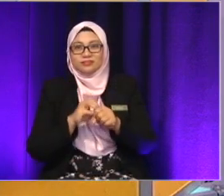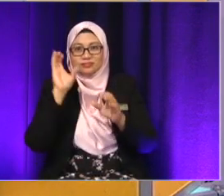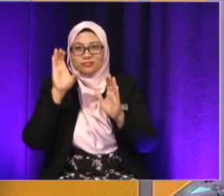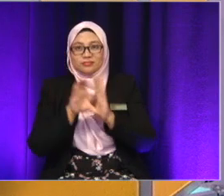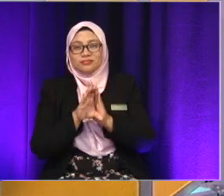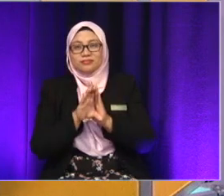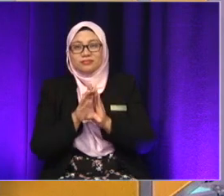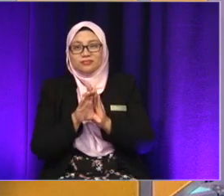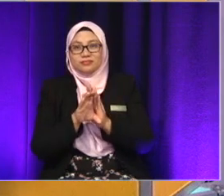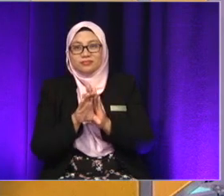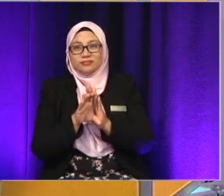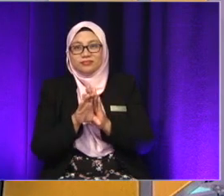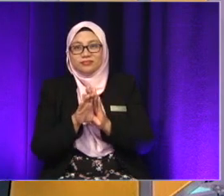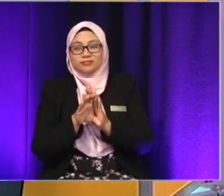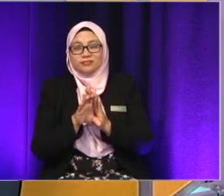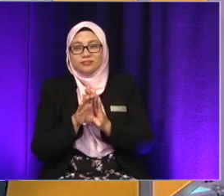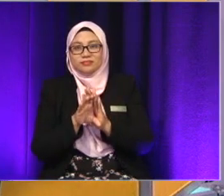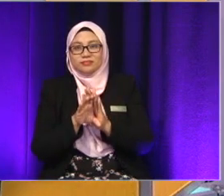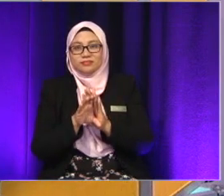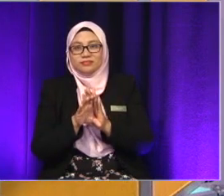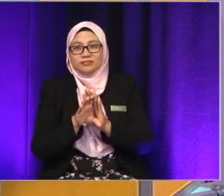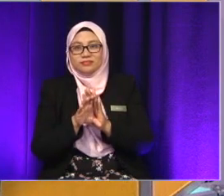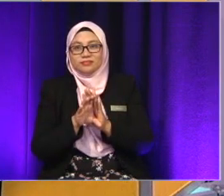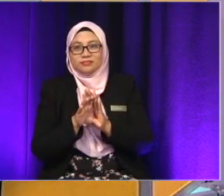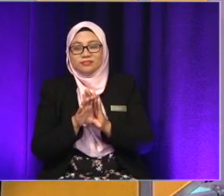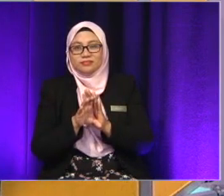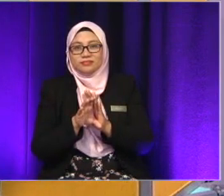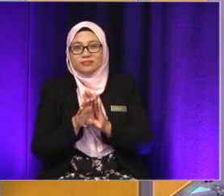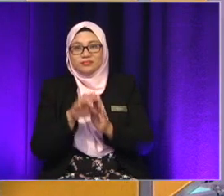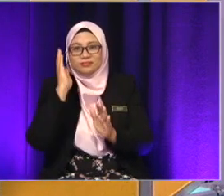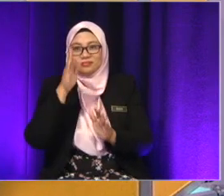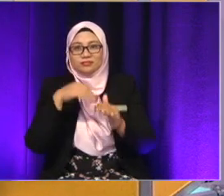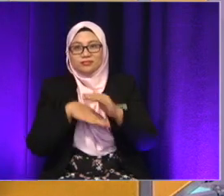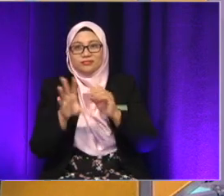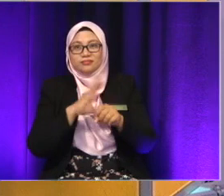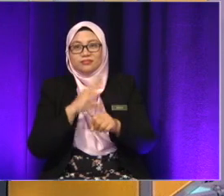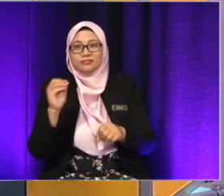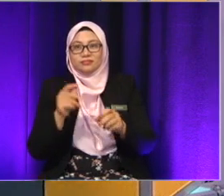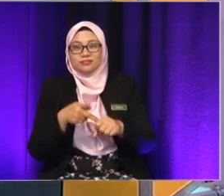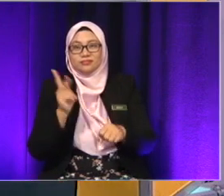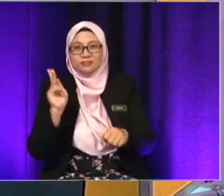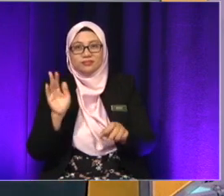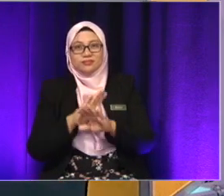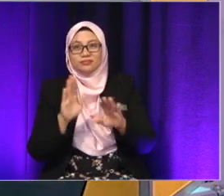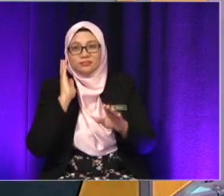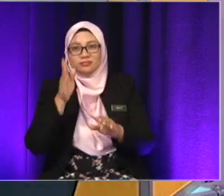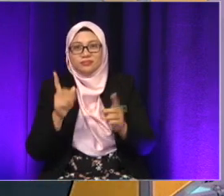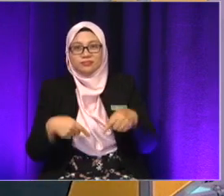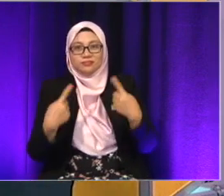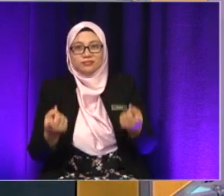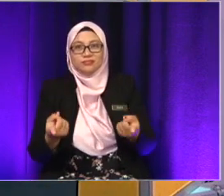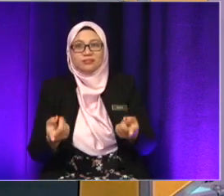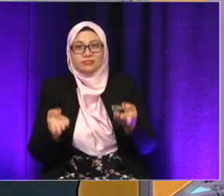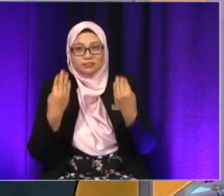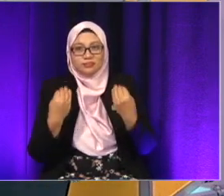begitulah ni dia. Maknanya dia akan masuk, dia akan keluar kat sini. Dia takkan patah balik, itu saja. Dia akan patah balik ke